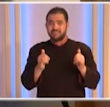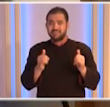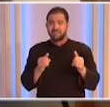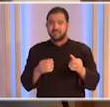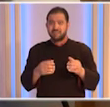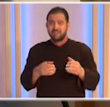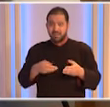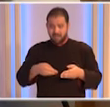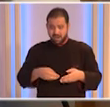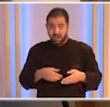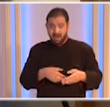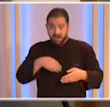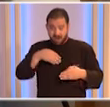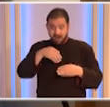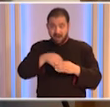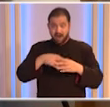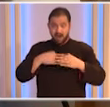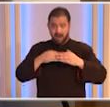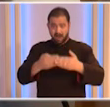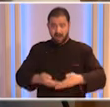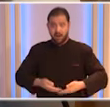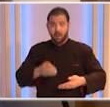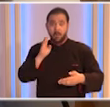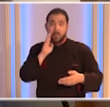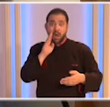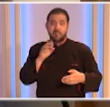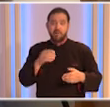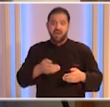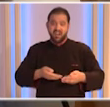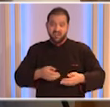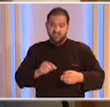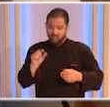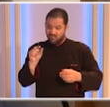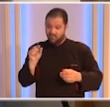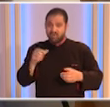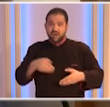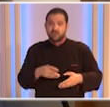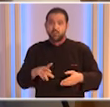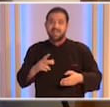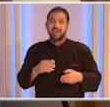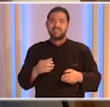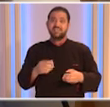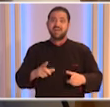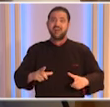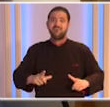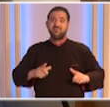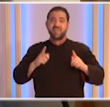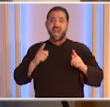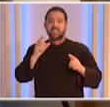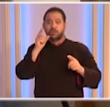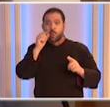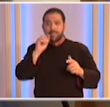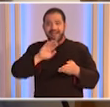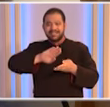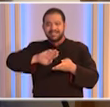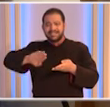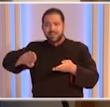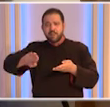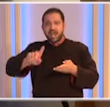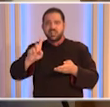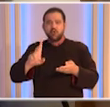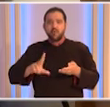fătul este o ființă omenească separată, cu toate caracteristicile personale specifice, nu mai este o chestiune de